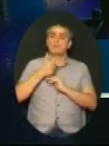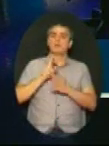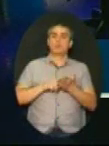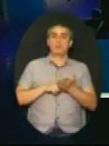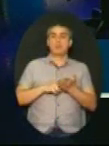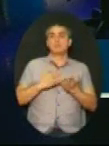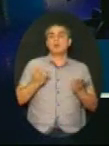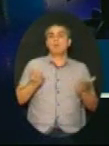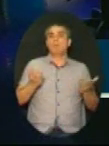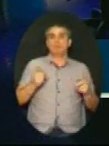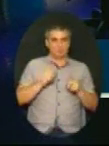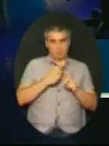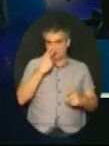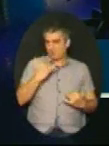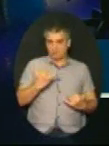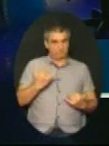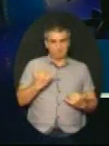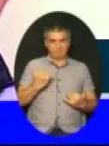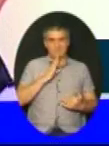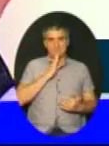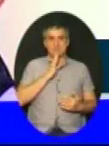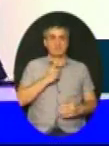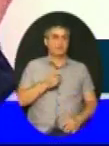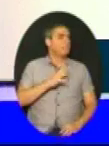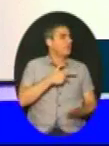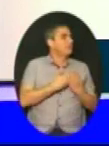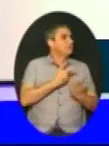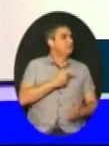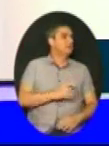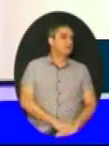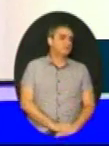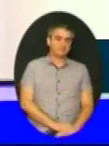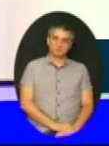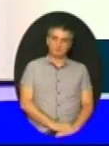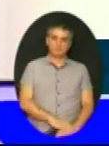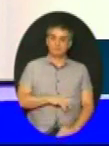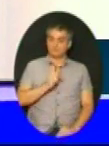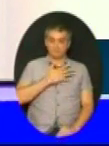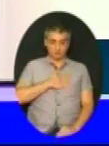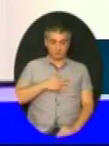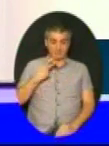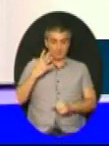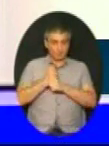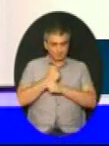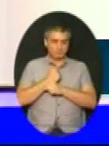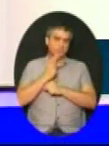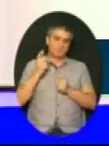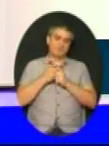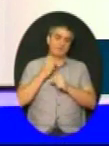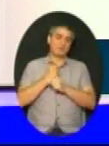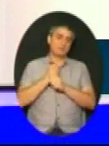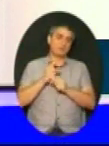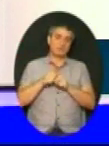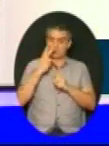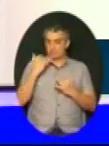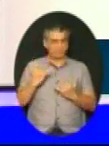נכונה, אבל כמו שזה נראה עכשיו, זה בעייתי. אני חושבת שאותי לימדו שמי שרוצה יותר מנצח. ומפלגת העבודה, כמו